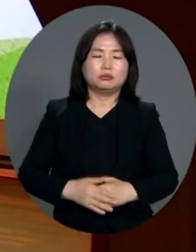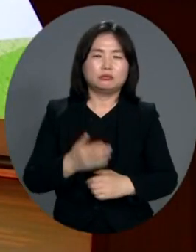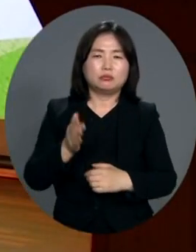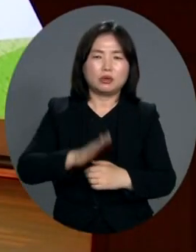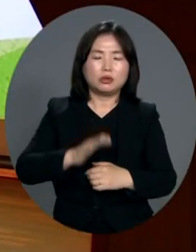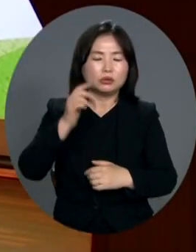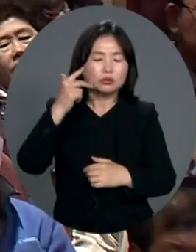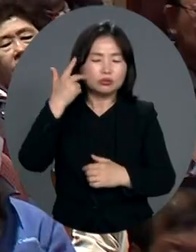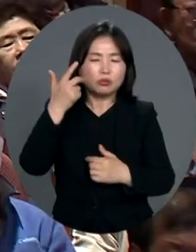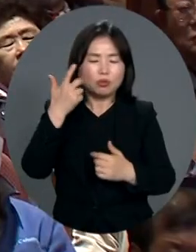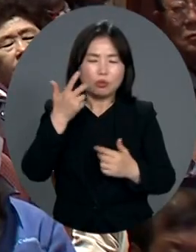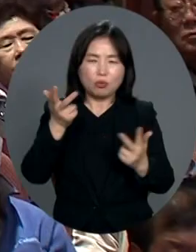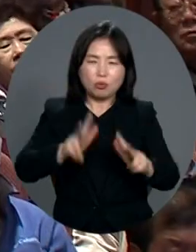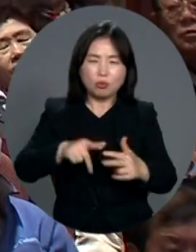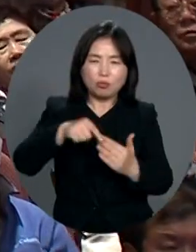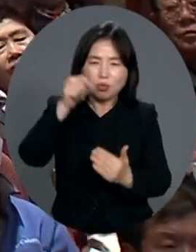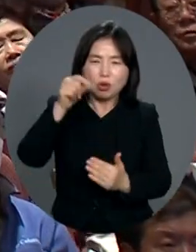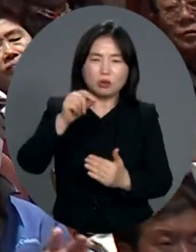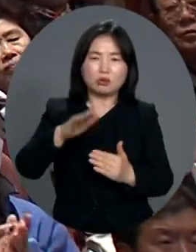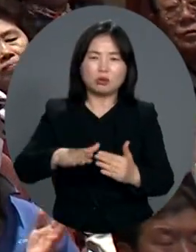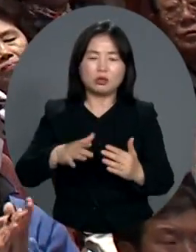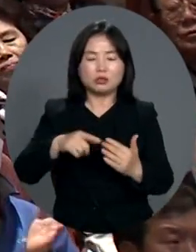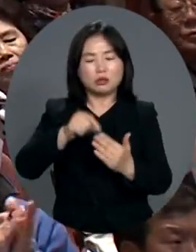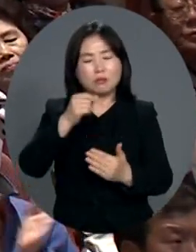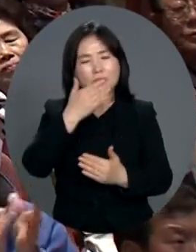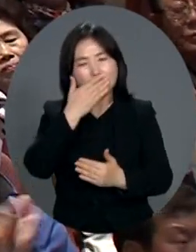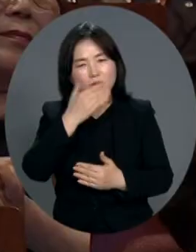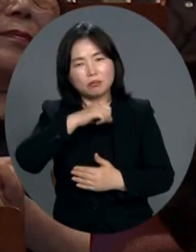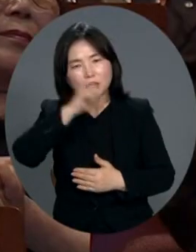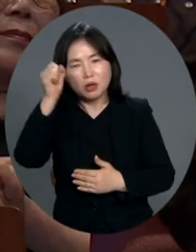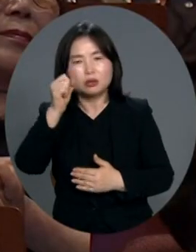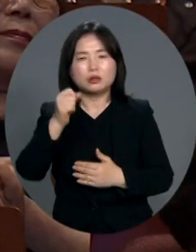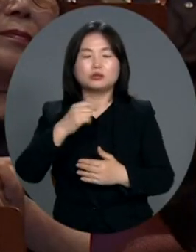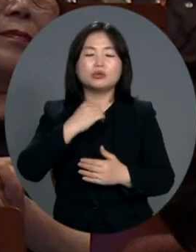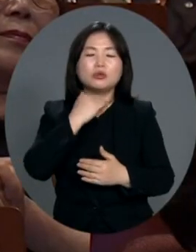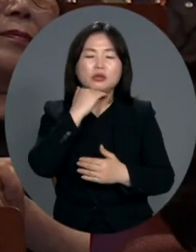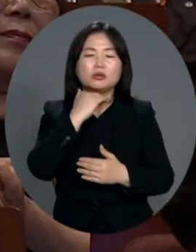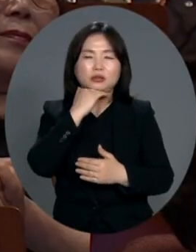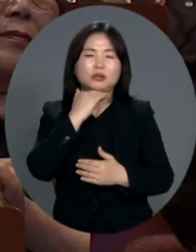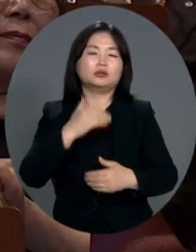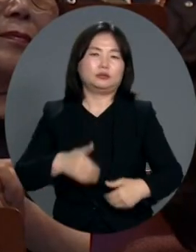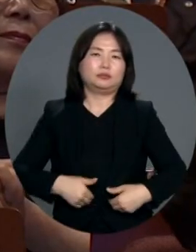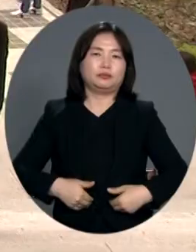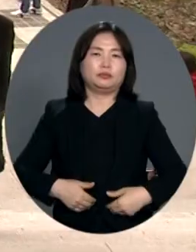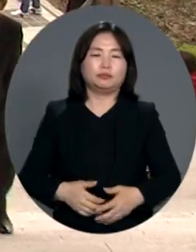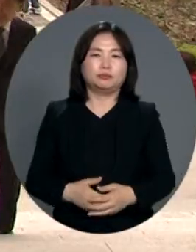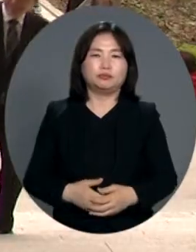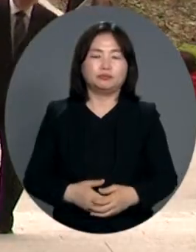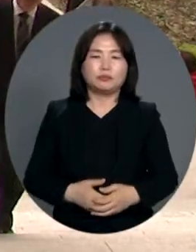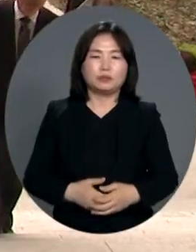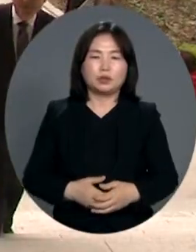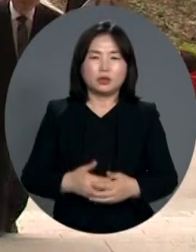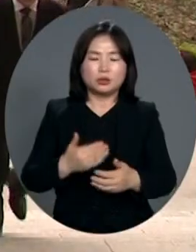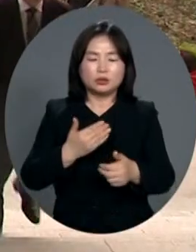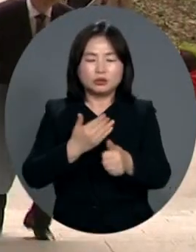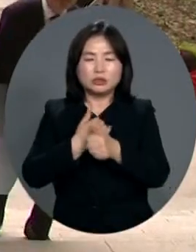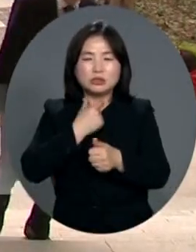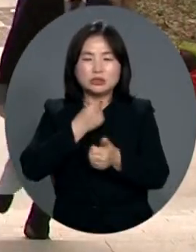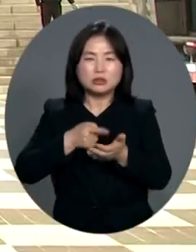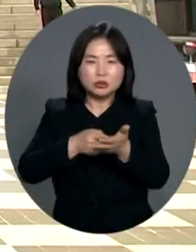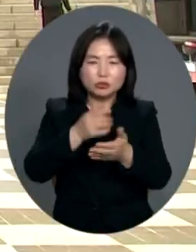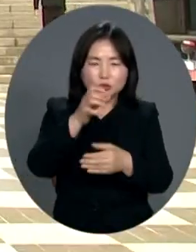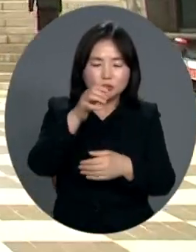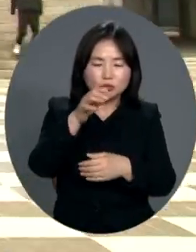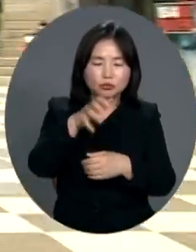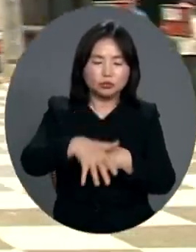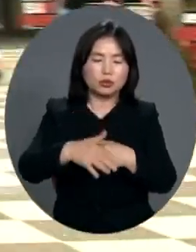하지만 추모공원 최종 부지가 이번에 선정될 수 있을지는 좀 더 지켜봐야 합니다. 유치를 신청한 지역 중